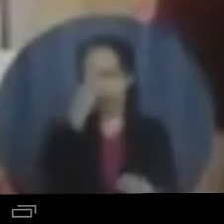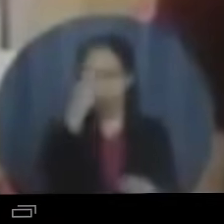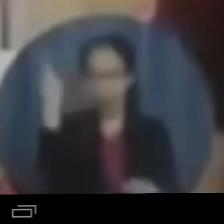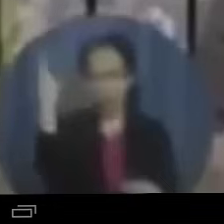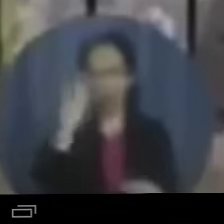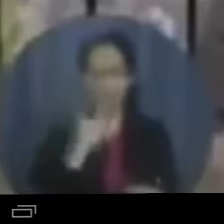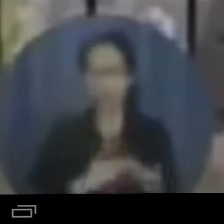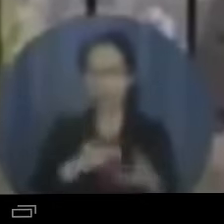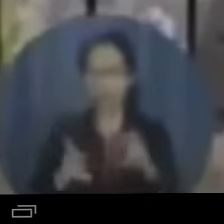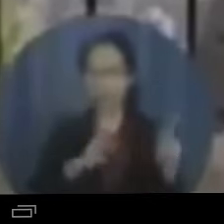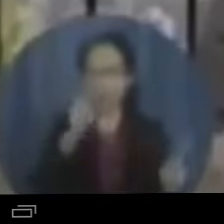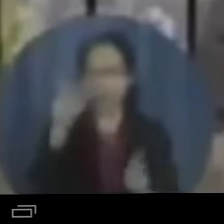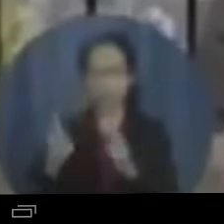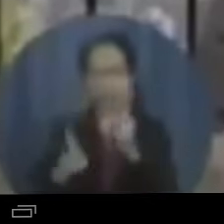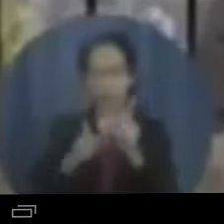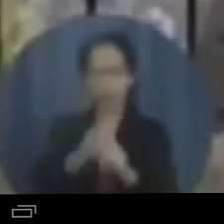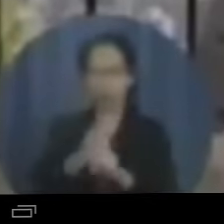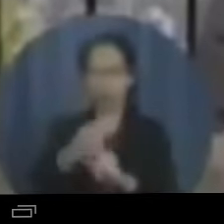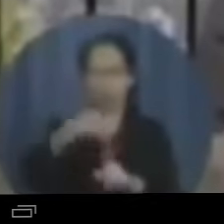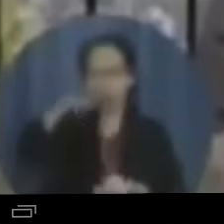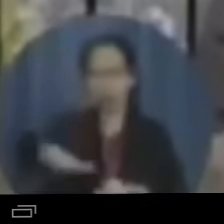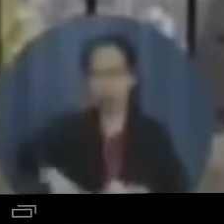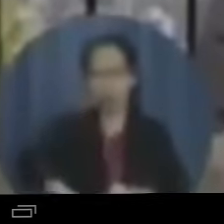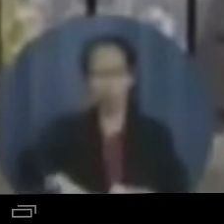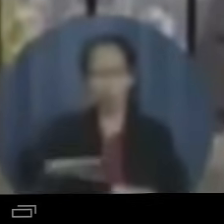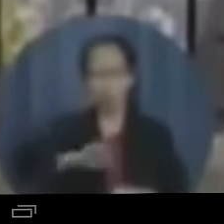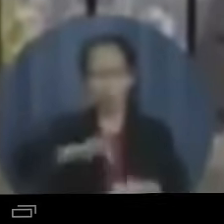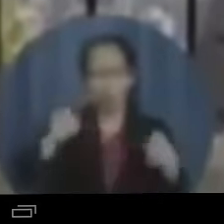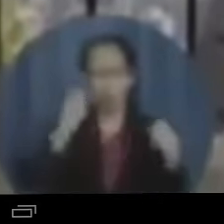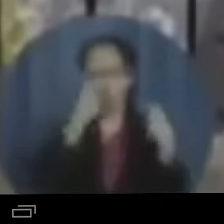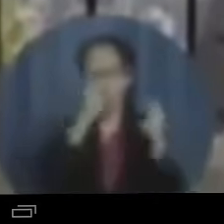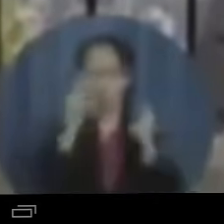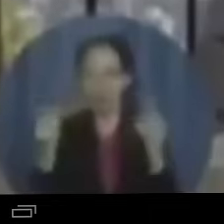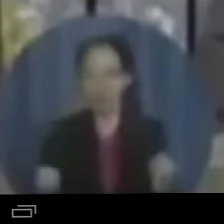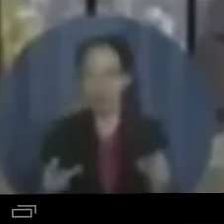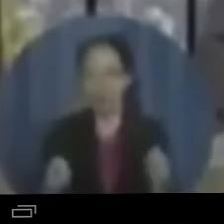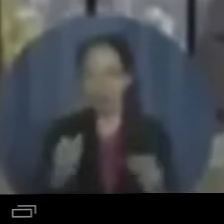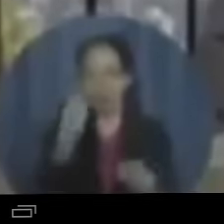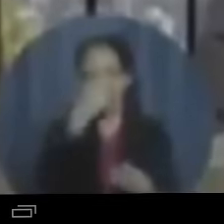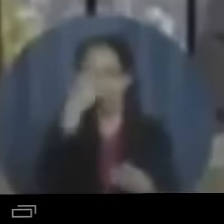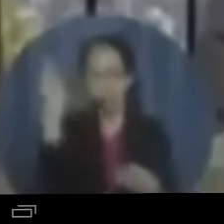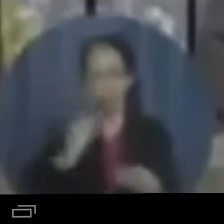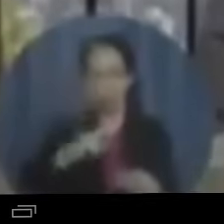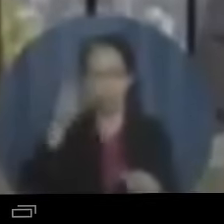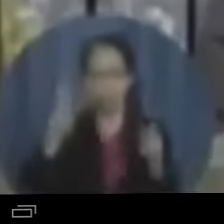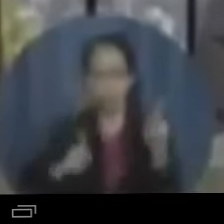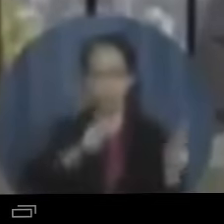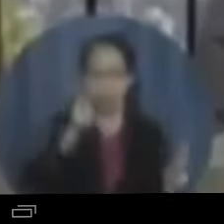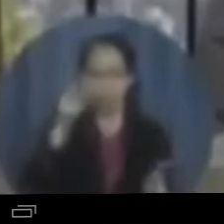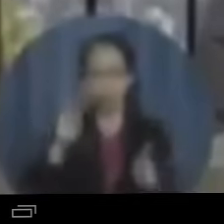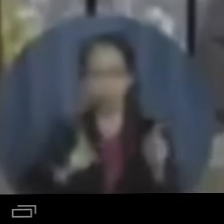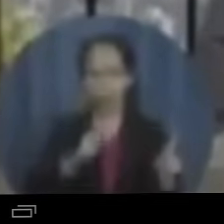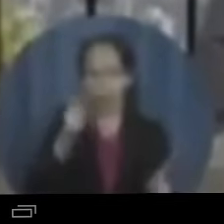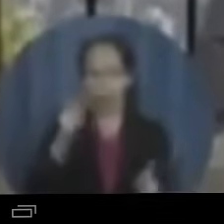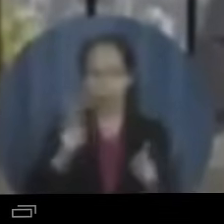sa pagkabata ako, nakakita na ako, maraming Katolikong mas mabubuting tao. Mas mabubuti sila